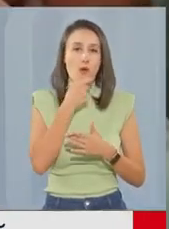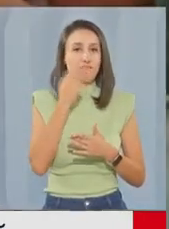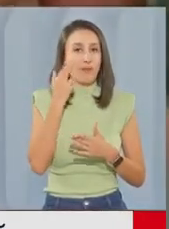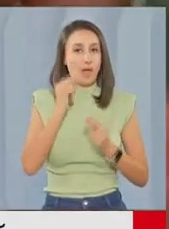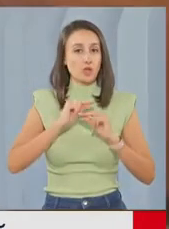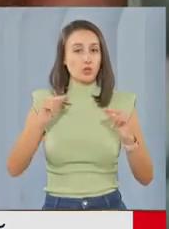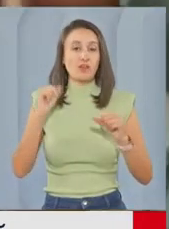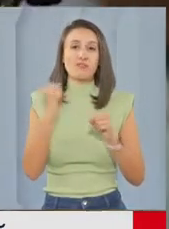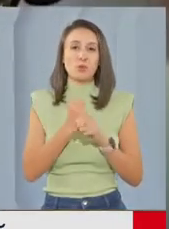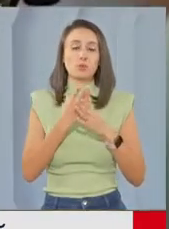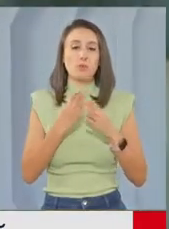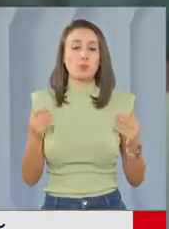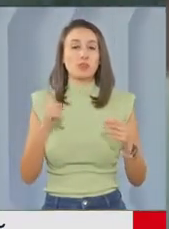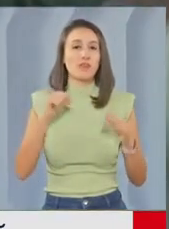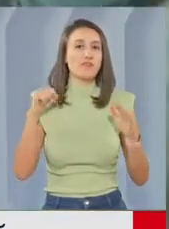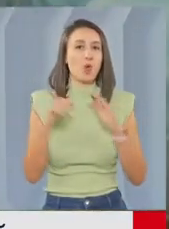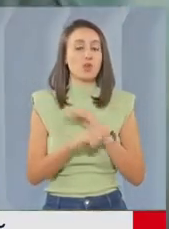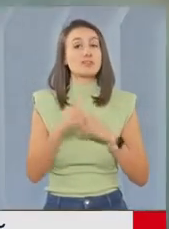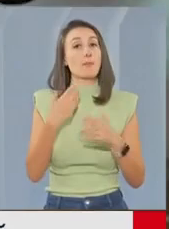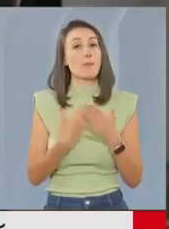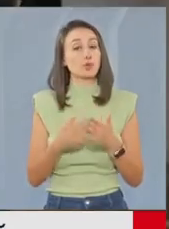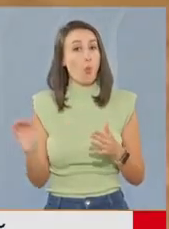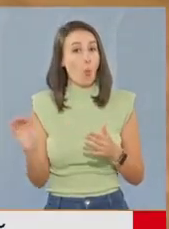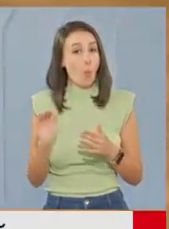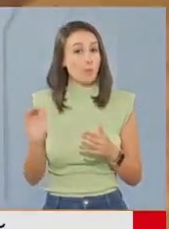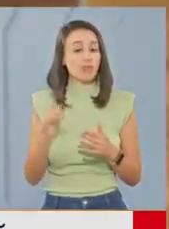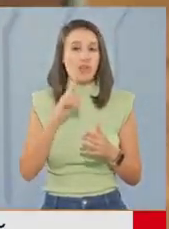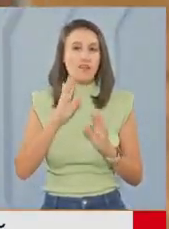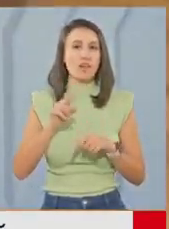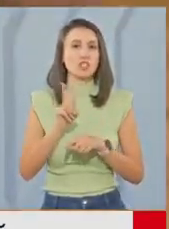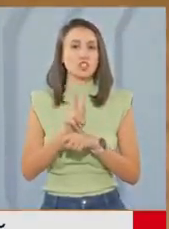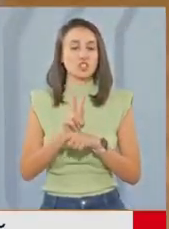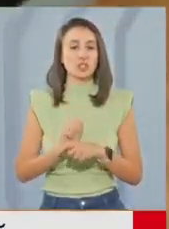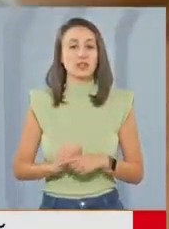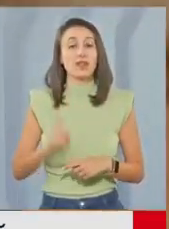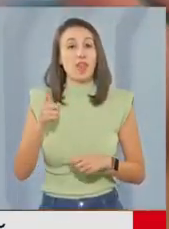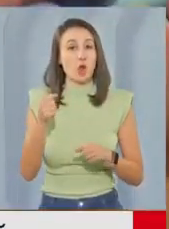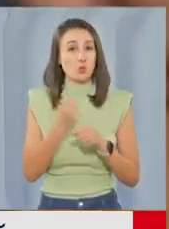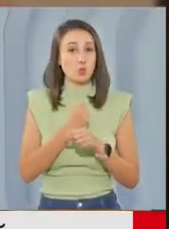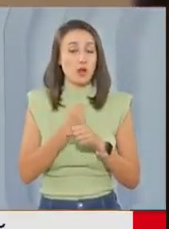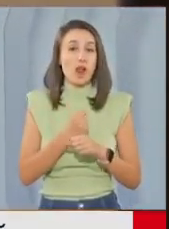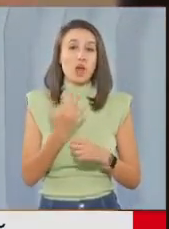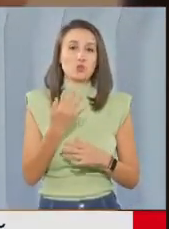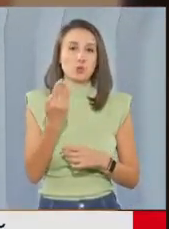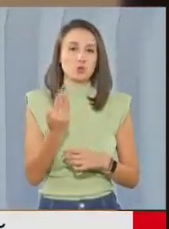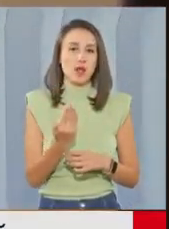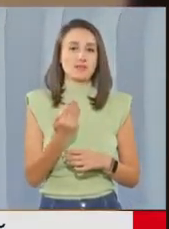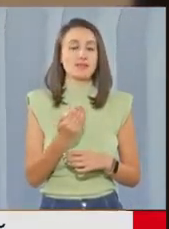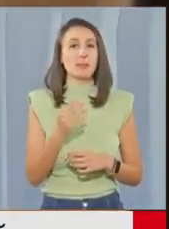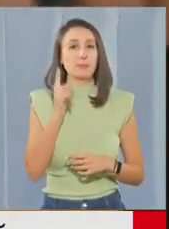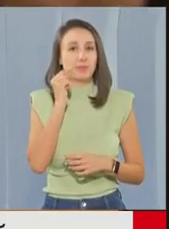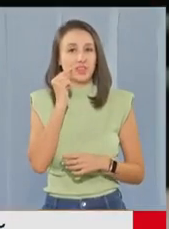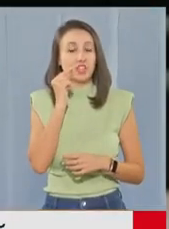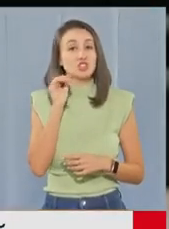an educatoarea a comis mai multe acte de violență asupra unor minori pe care îi avea în grijă ea lucra la creșa numărul 6 Trivale din